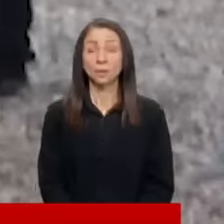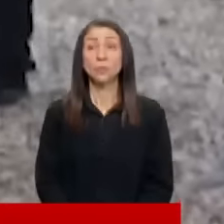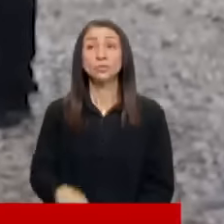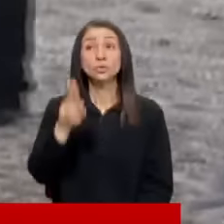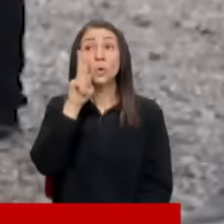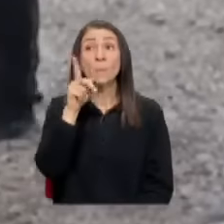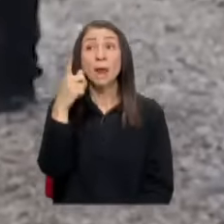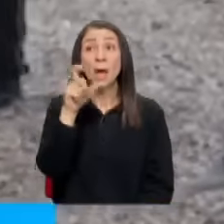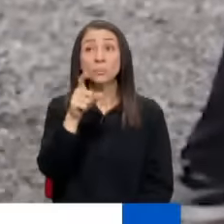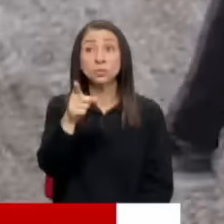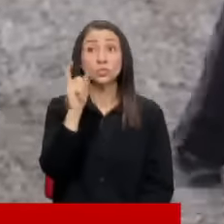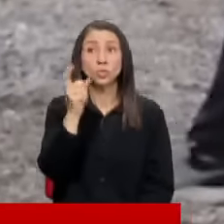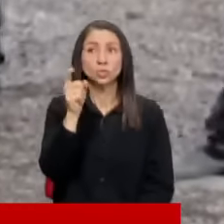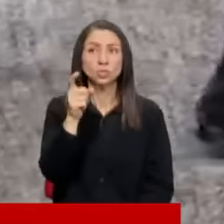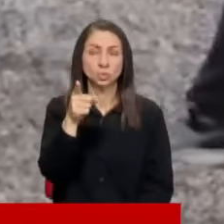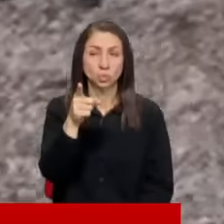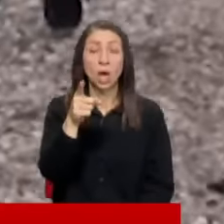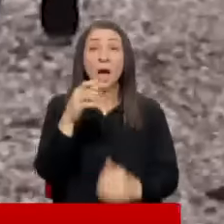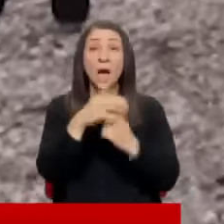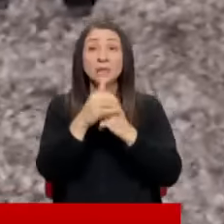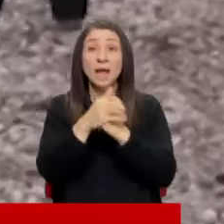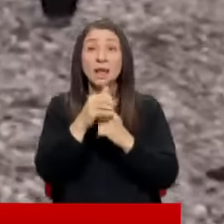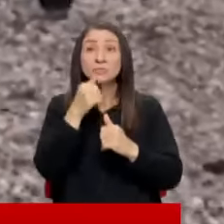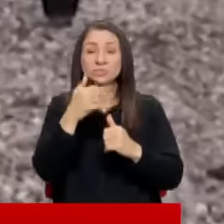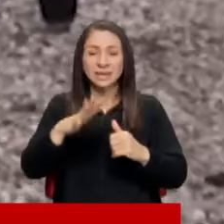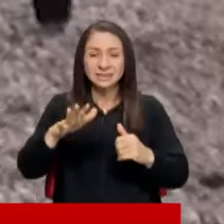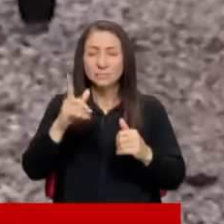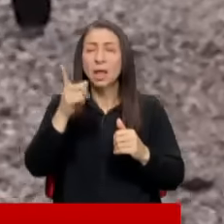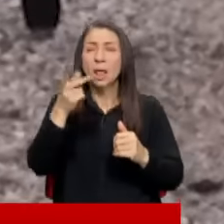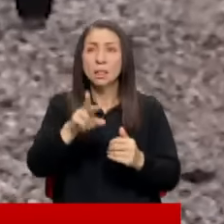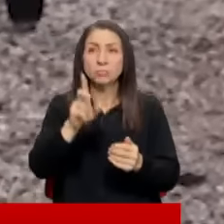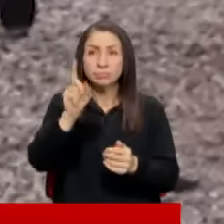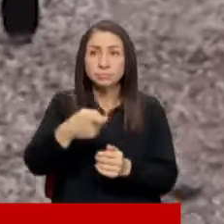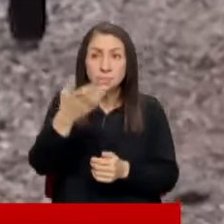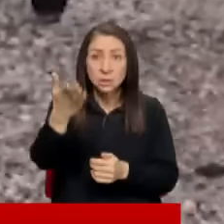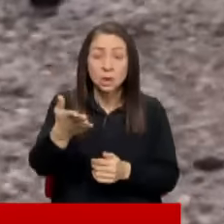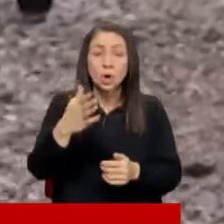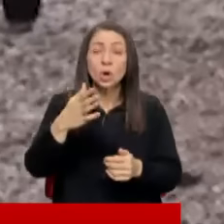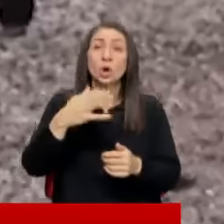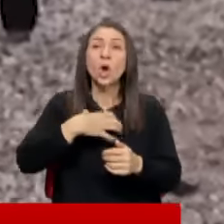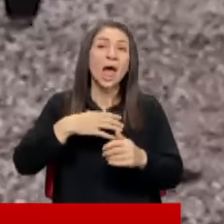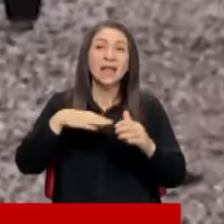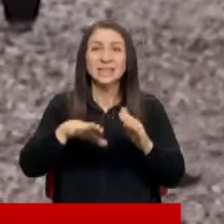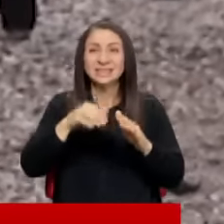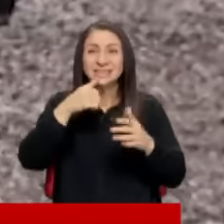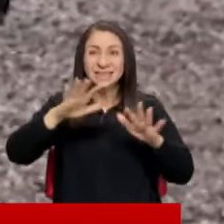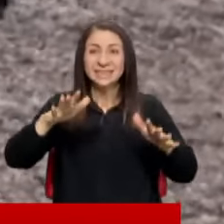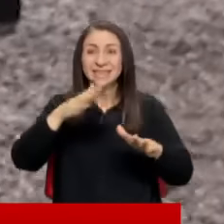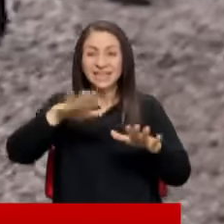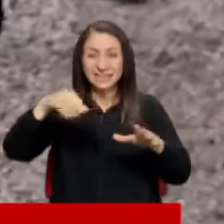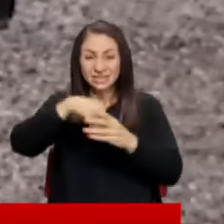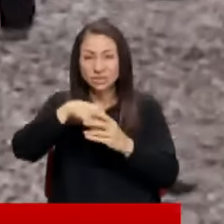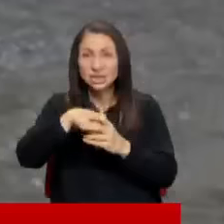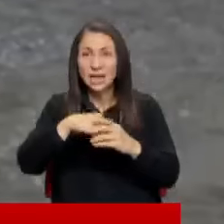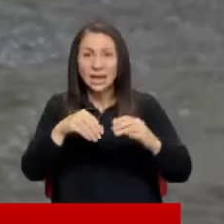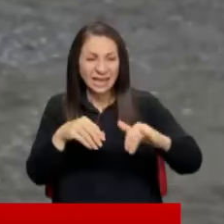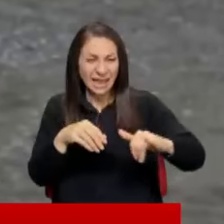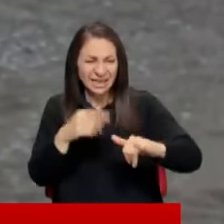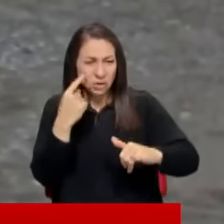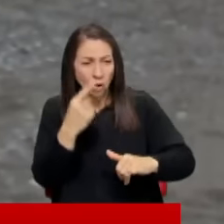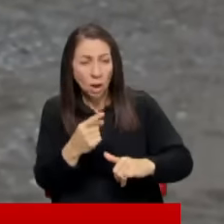Son bir ayda bu 9.'sü. Antalya'da kıyıya yine bir cansız beden vurdu. Konyaaltı sahilinde, deniz içinde, kıyıya yakın